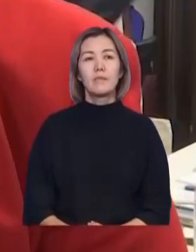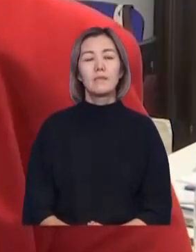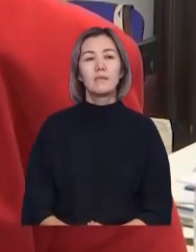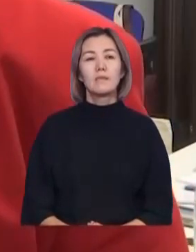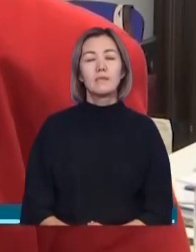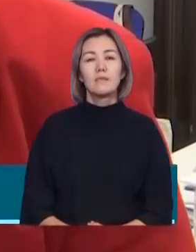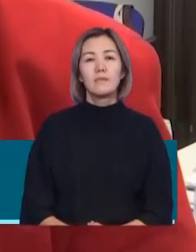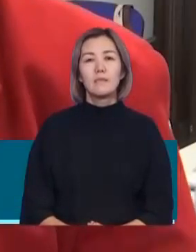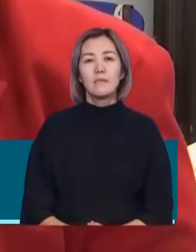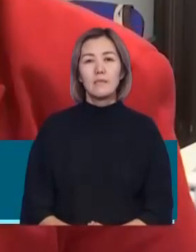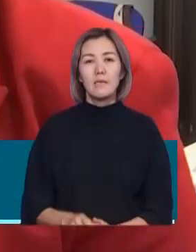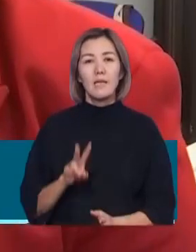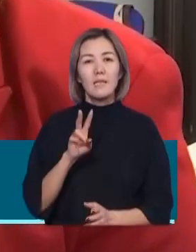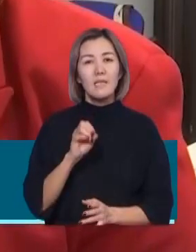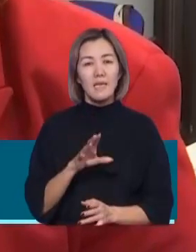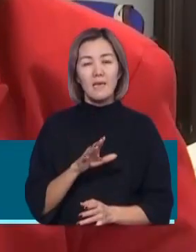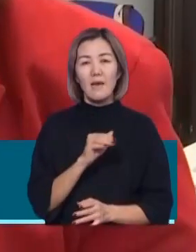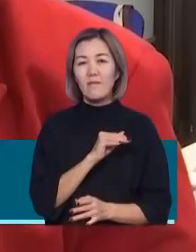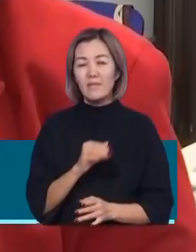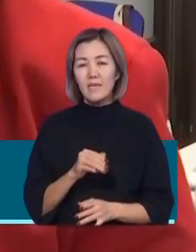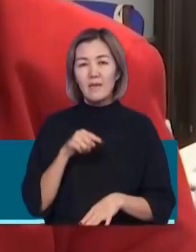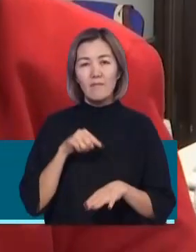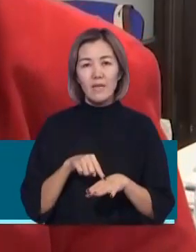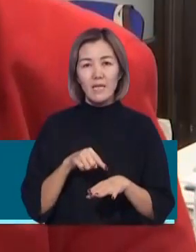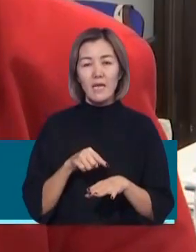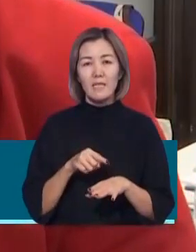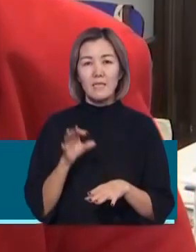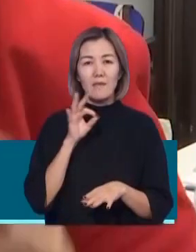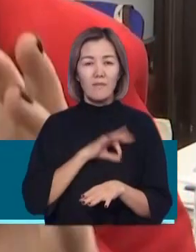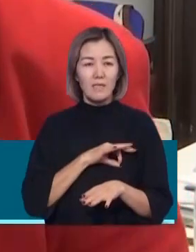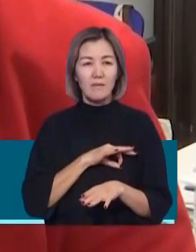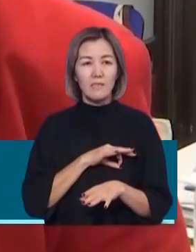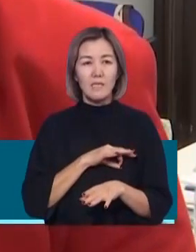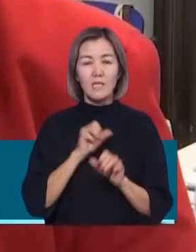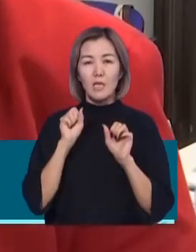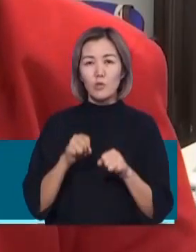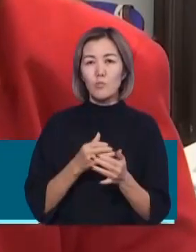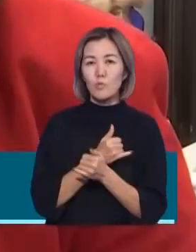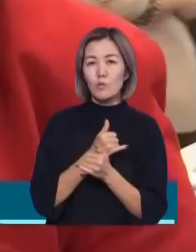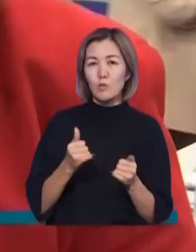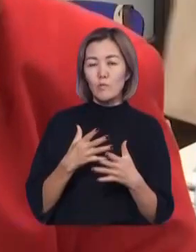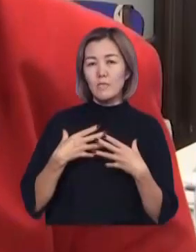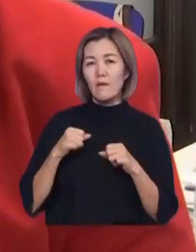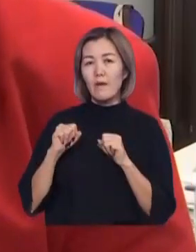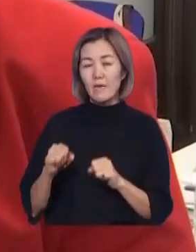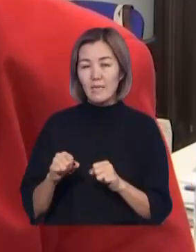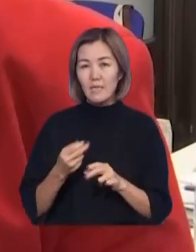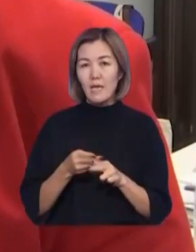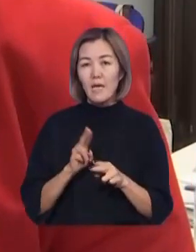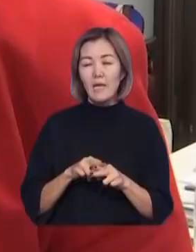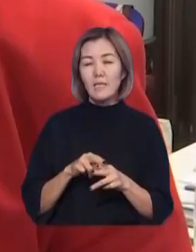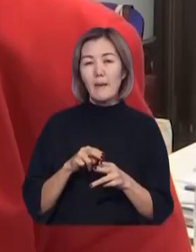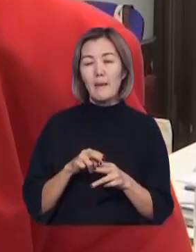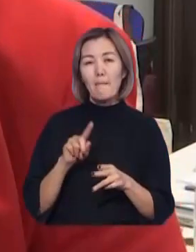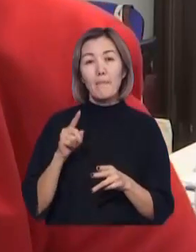уменьшается неофициальные платежи негативно влияют на эффективность и доступность услуг системы здравоохранения Это потому что